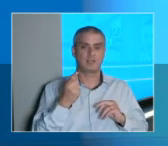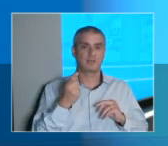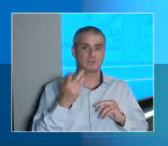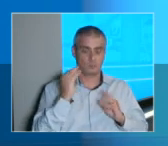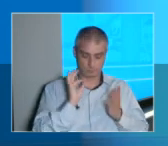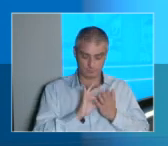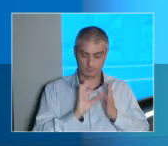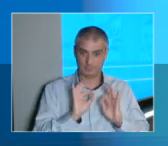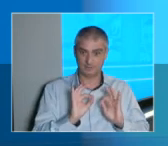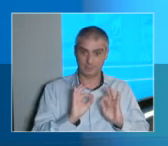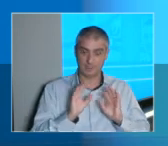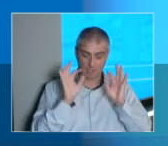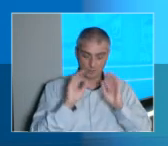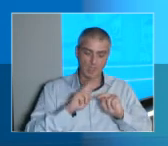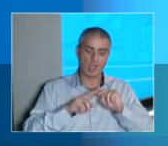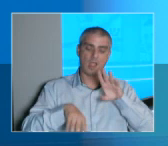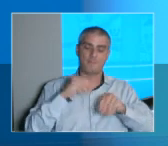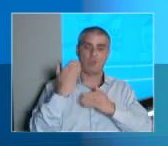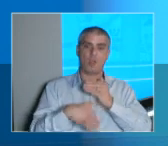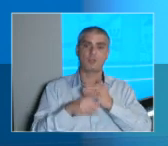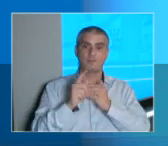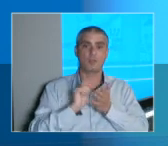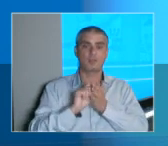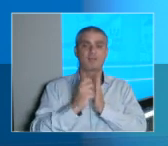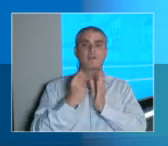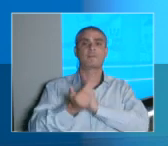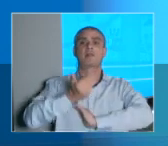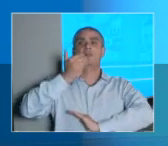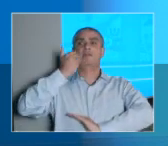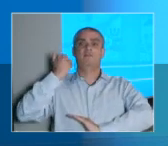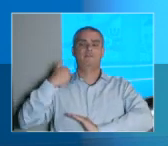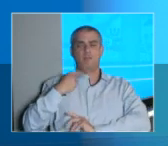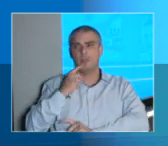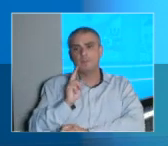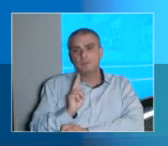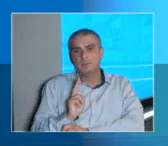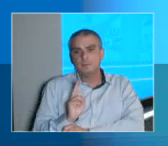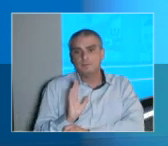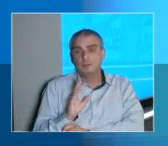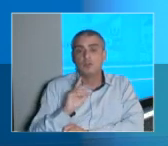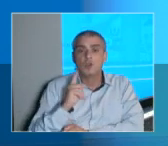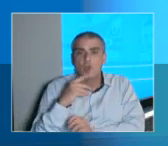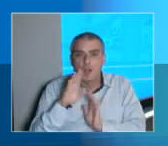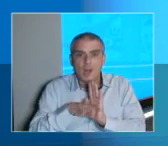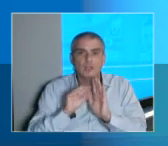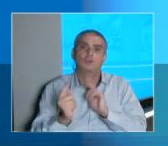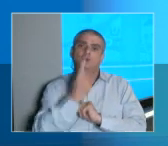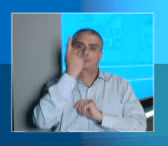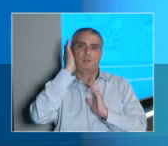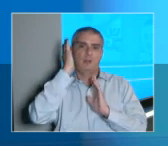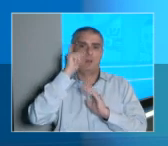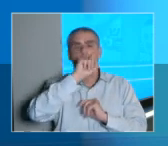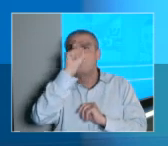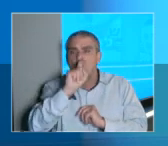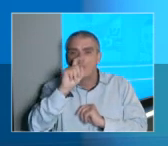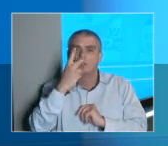הוא יצא בפועל לחנויות אחרי הבחירות, אבל הוא נכתב הרבה לפני כן, אני סייגתי ואמרתי שלכל כלל יש יוצאים מן הכלל, ויכול להיות